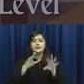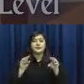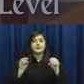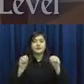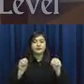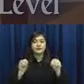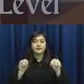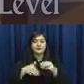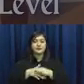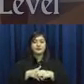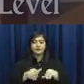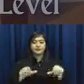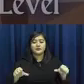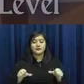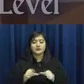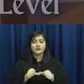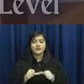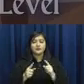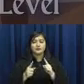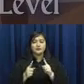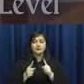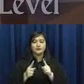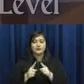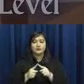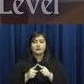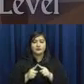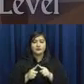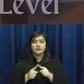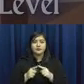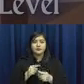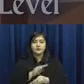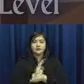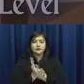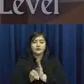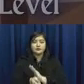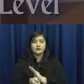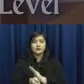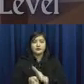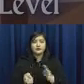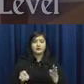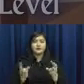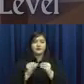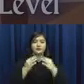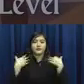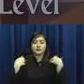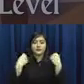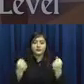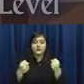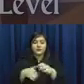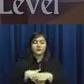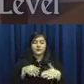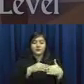area upang lalong mapagtibay ng isang magulang o ng isang tatay ang kanyang leadership sa loob ng kanyang